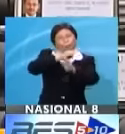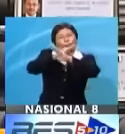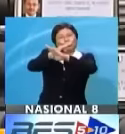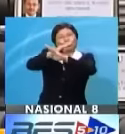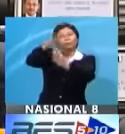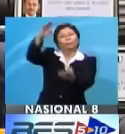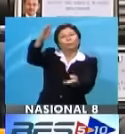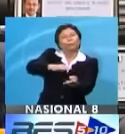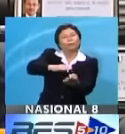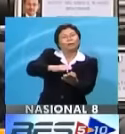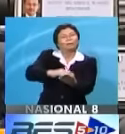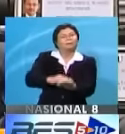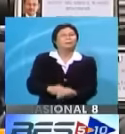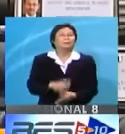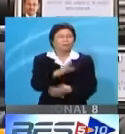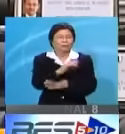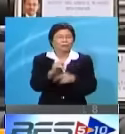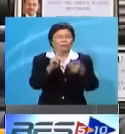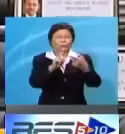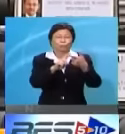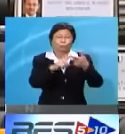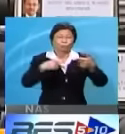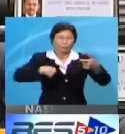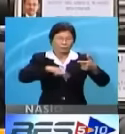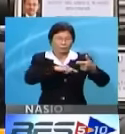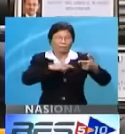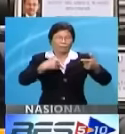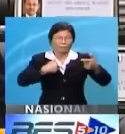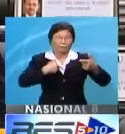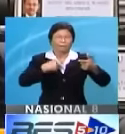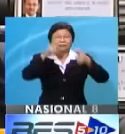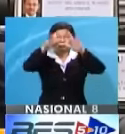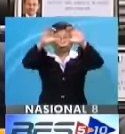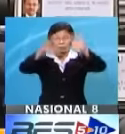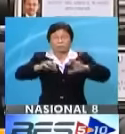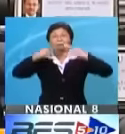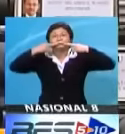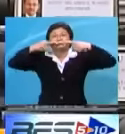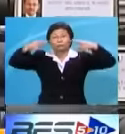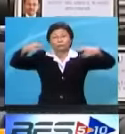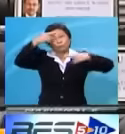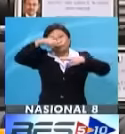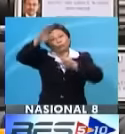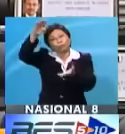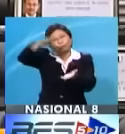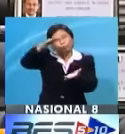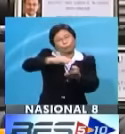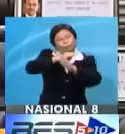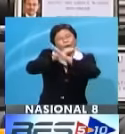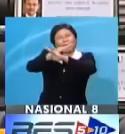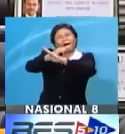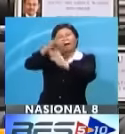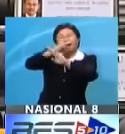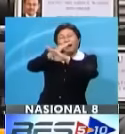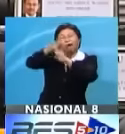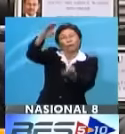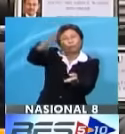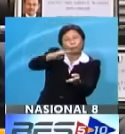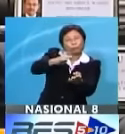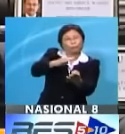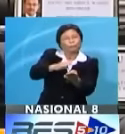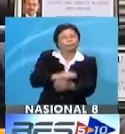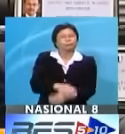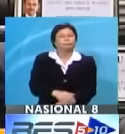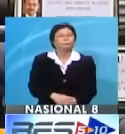bukan tarif. Yang kedua, kita nak ada satu mekanisme rasmi bagi mengurangkan halangan-halangan dan langkah bukan tarif.